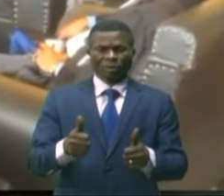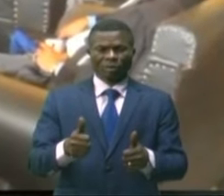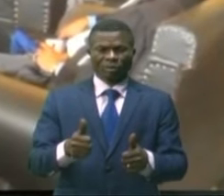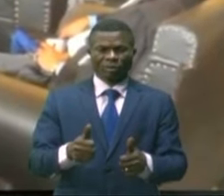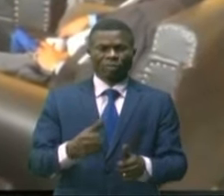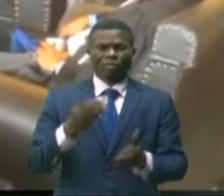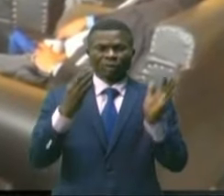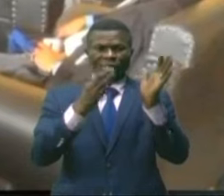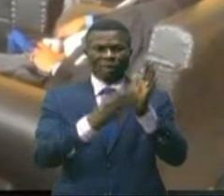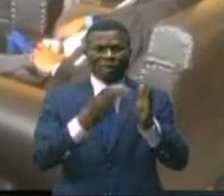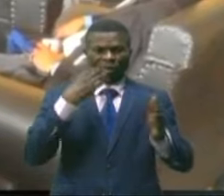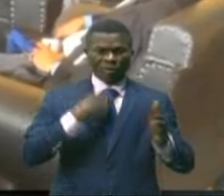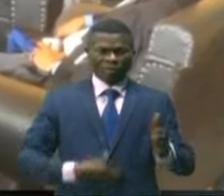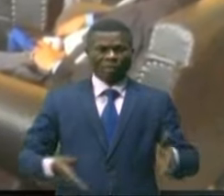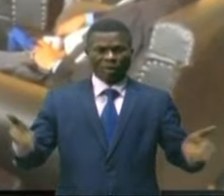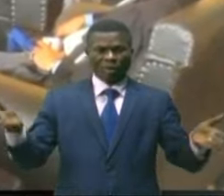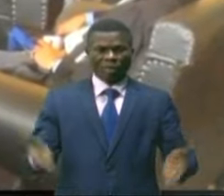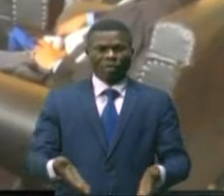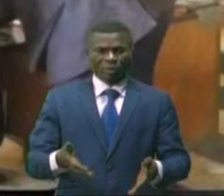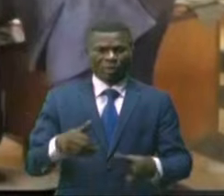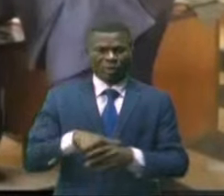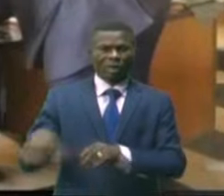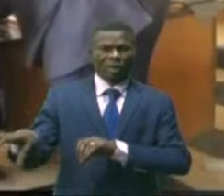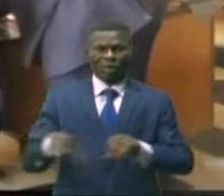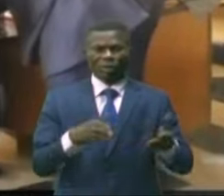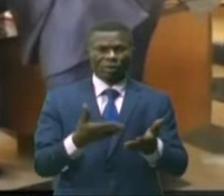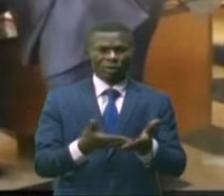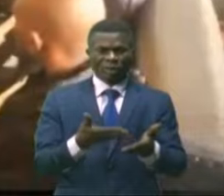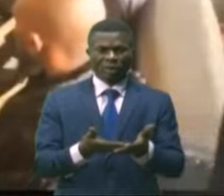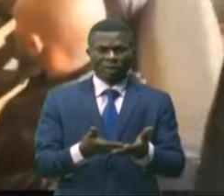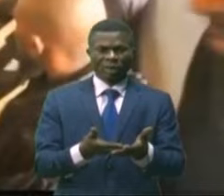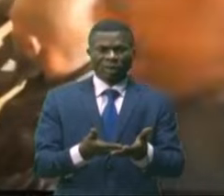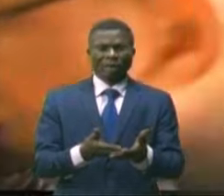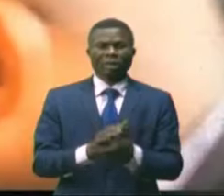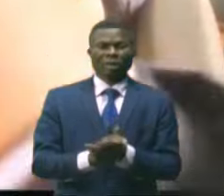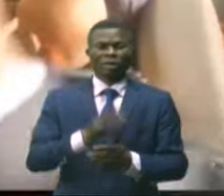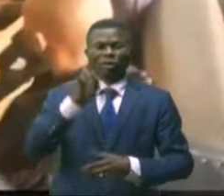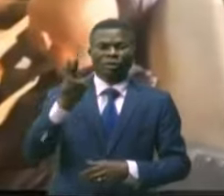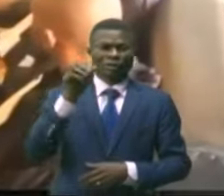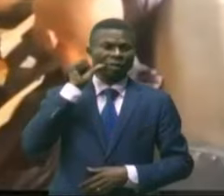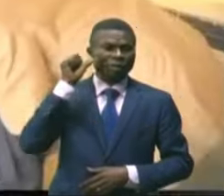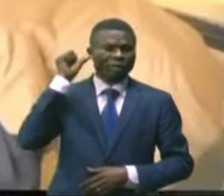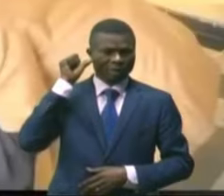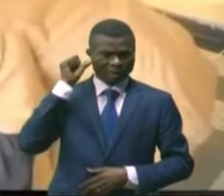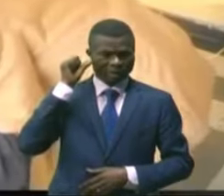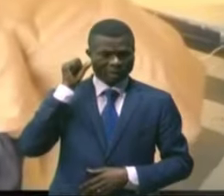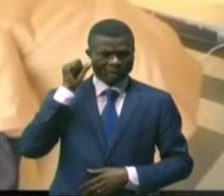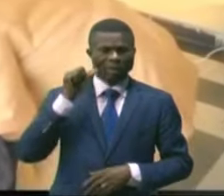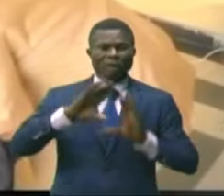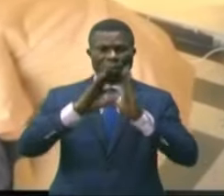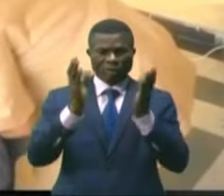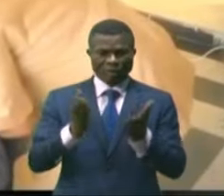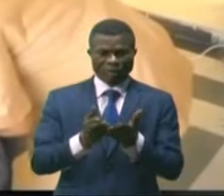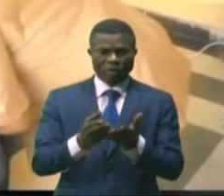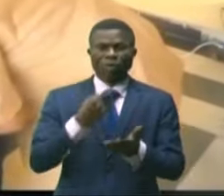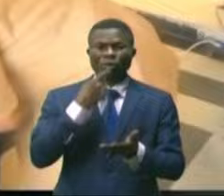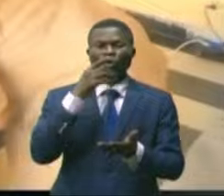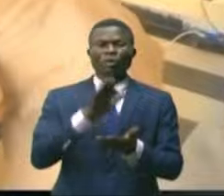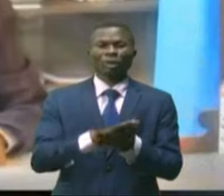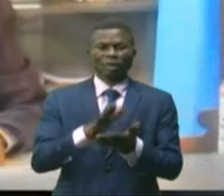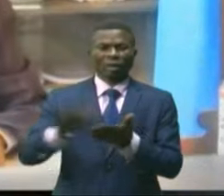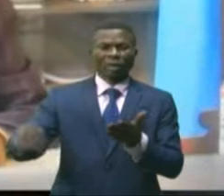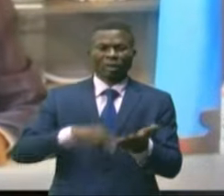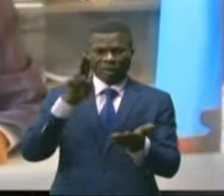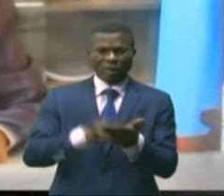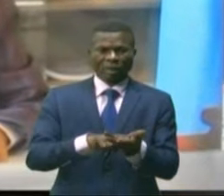magistrats présents lors de la même cérémonie de ce vendredi ont tous apposé leur signature sur